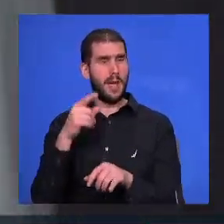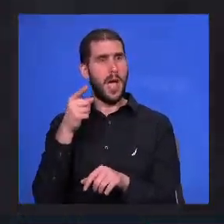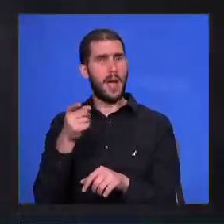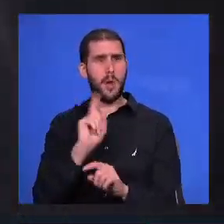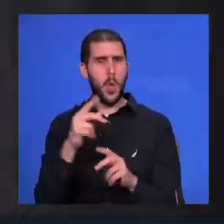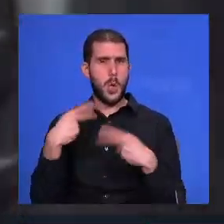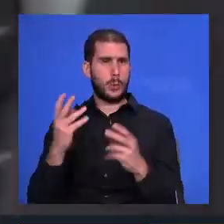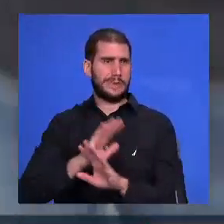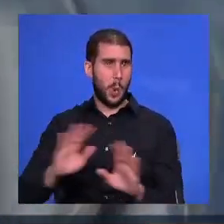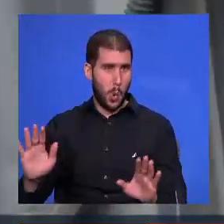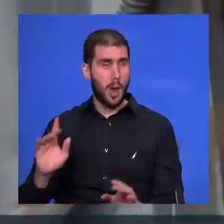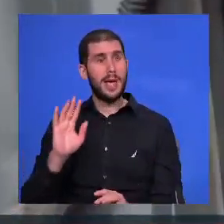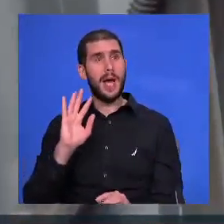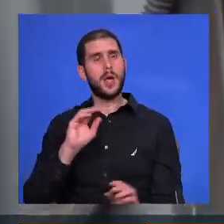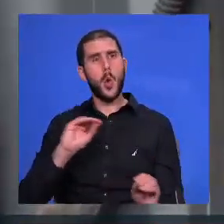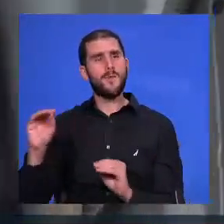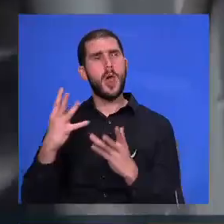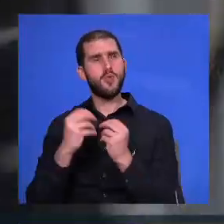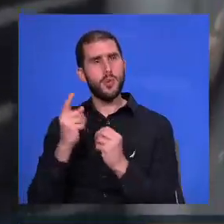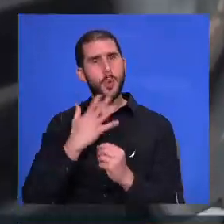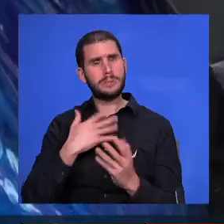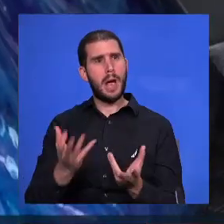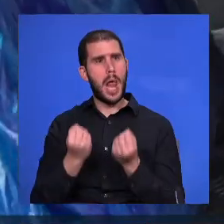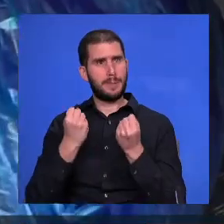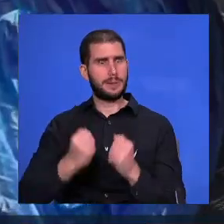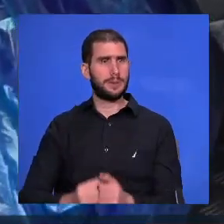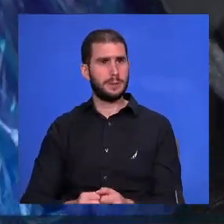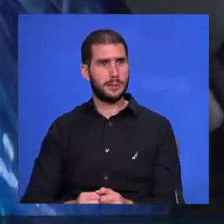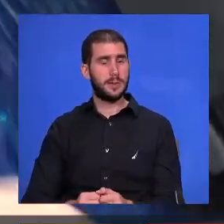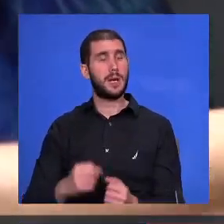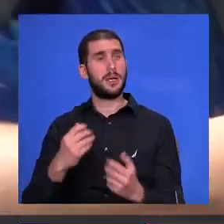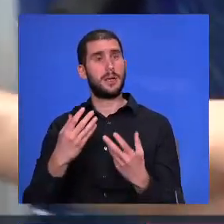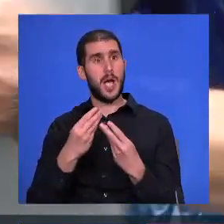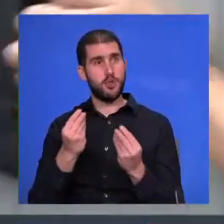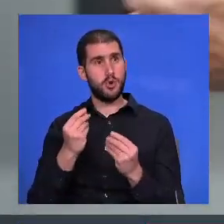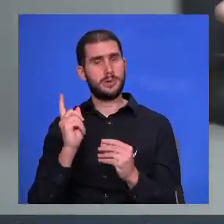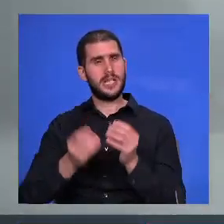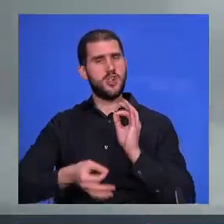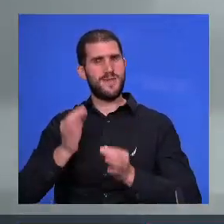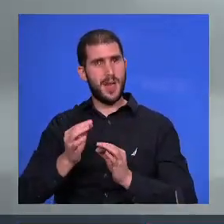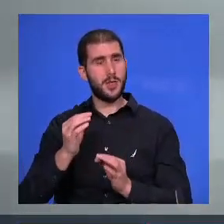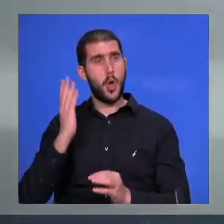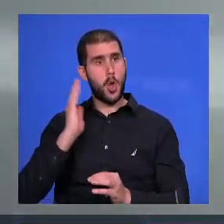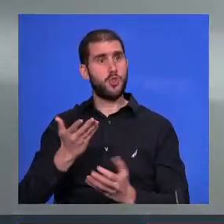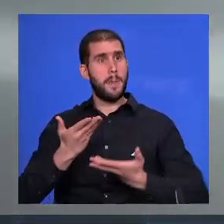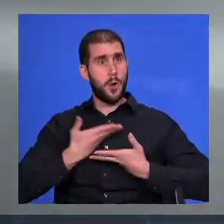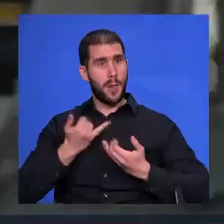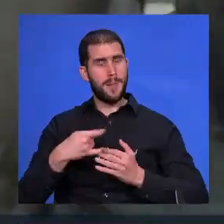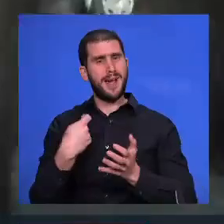יוחזרו אליו, אלא יועברו למשפחות שירצו לאמץ אותם. החשוד צפוי להישפט, העונשים המקובלים כיום